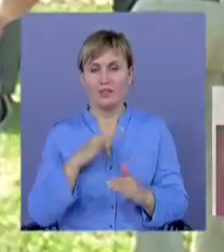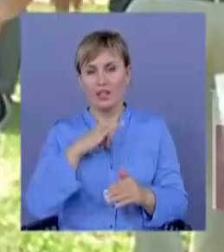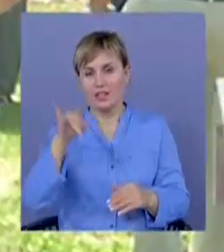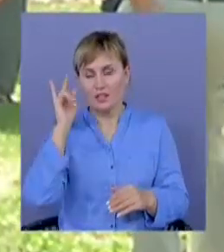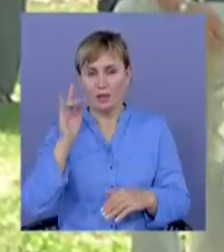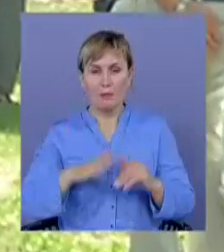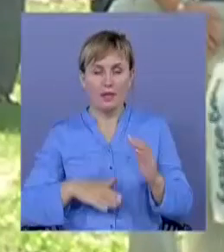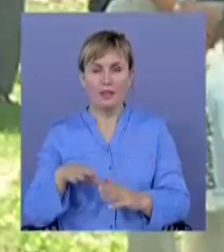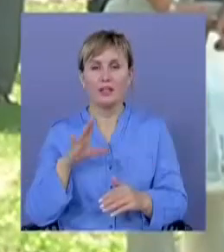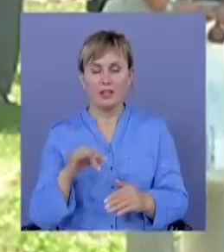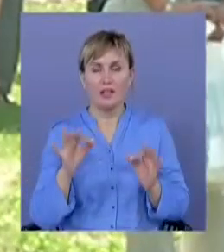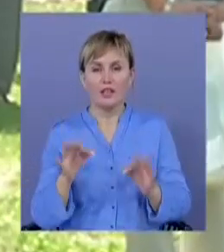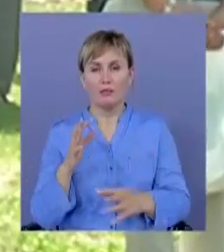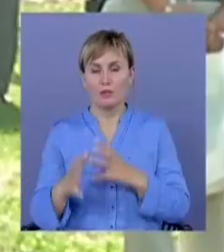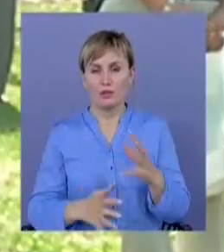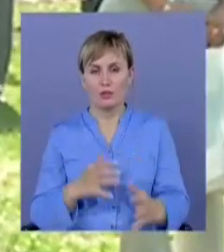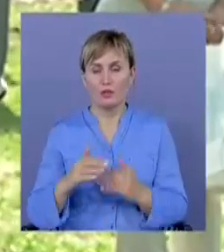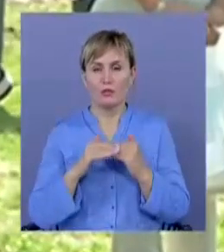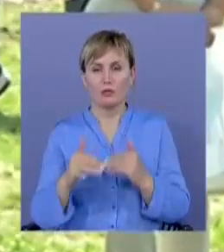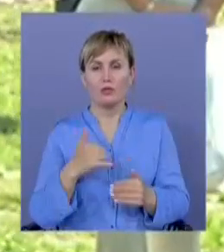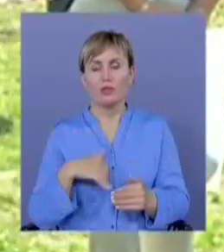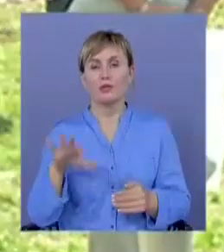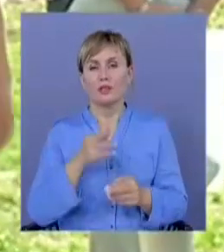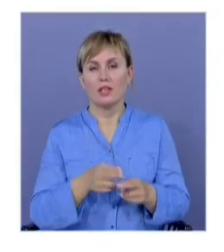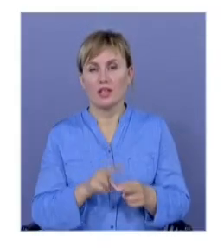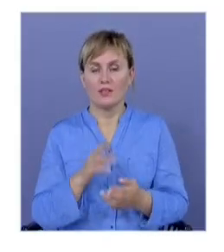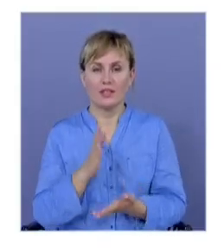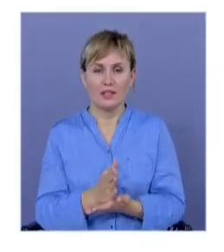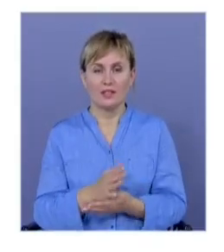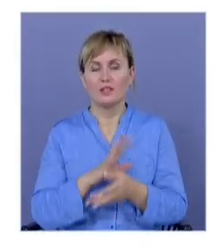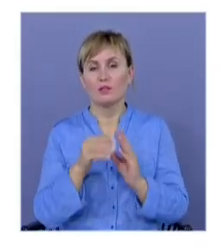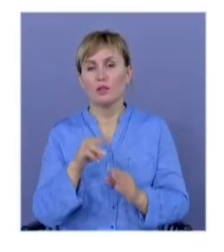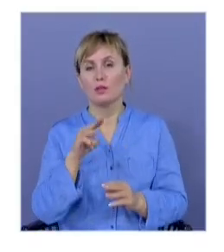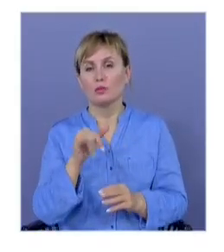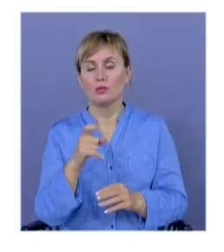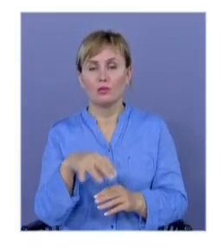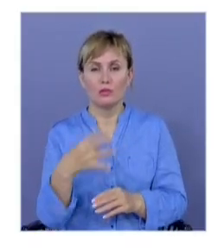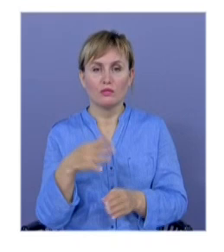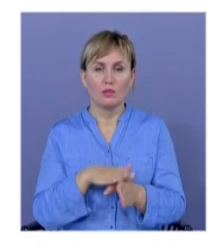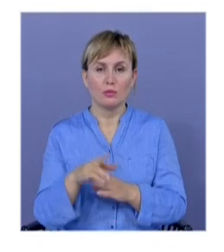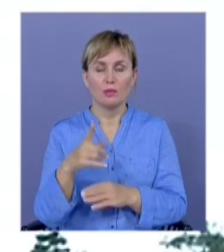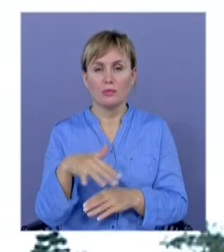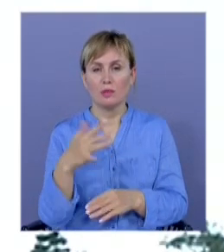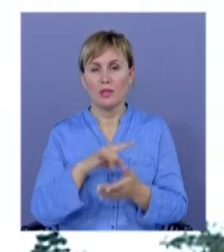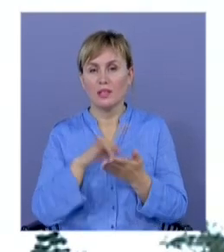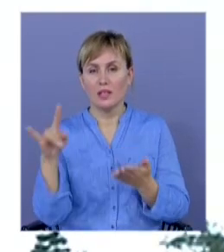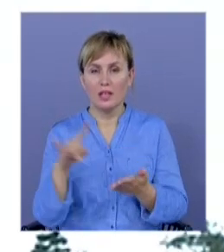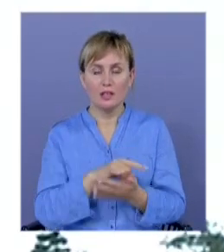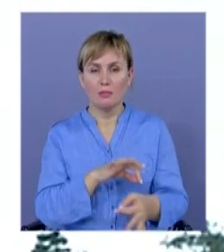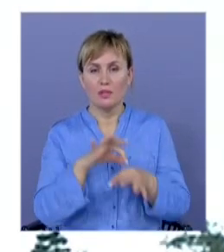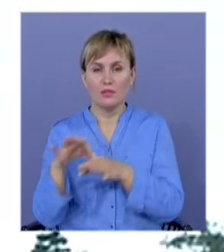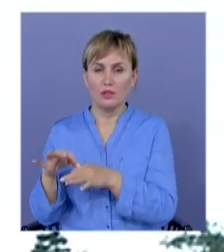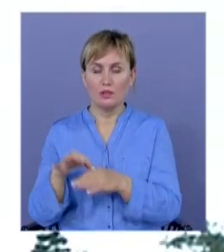отечественной практике, но и, конечно, на международном уровне. У нас все для этого создано. Всего Ту-144 выполнил 55 рейсов. Перевезено было